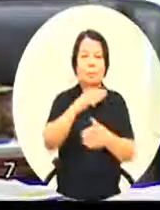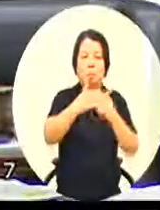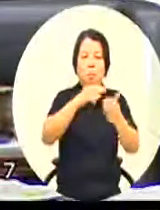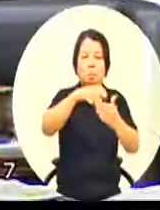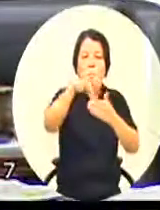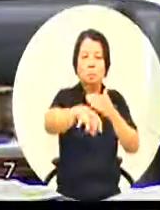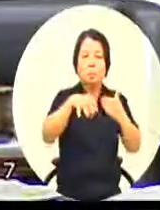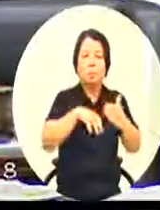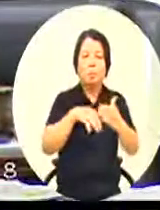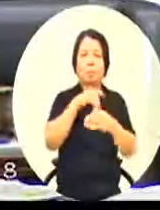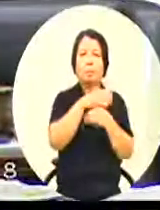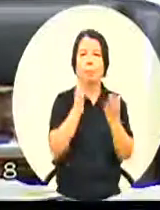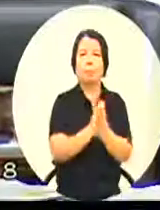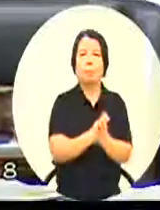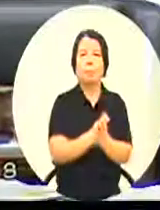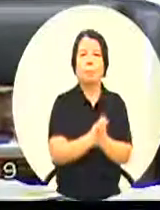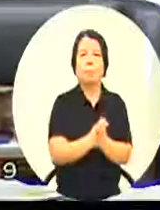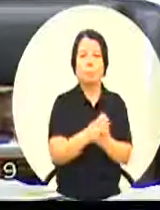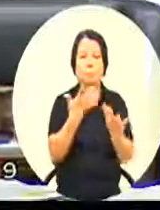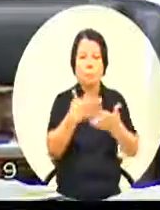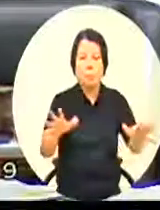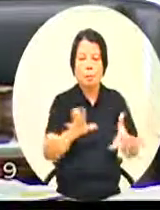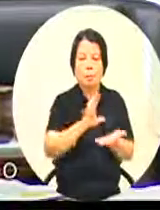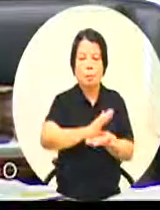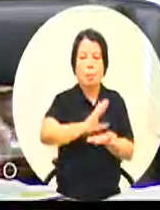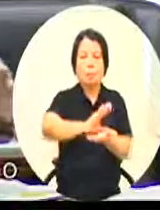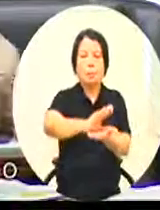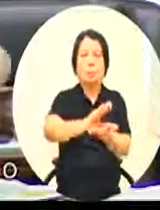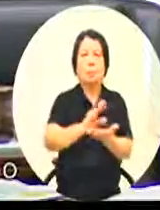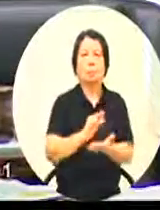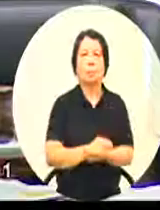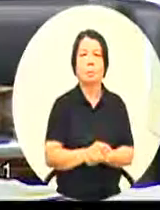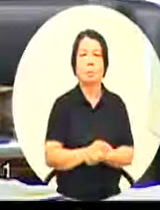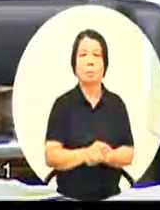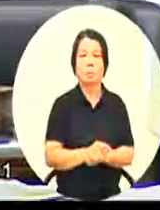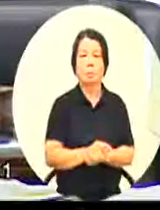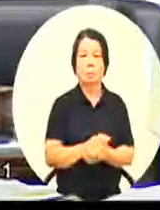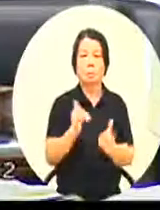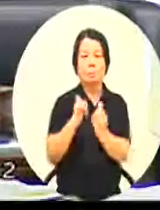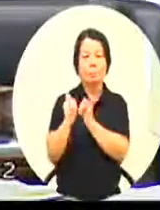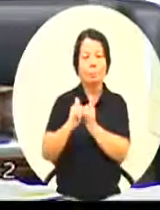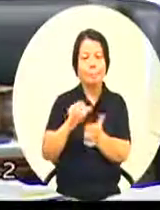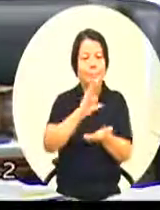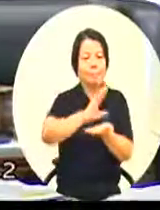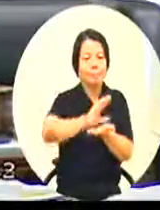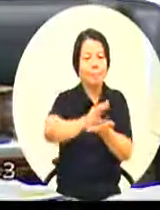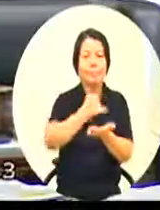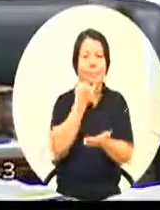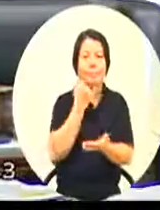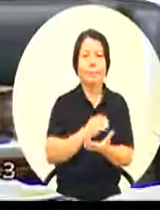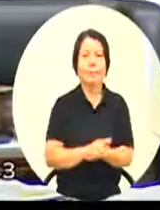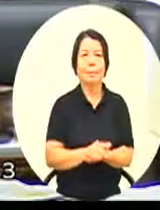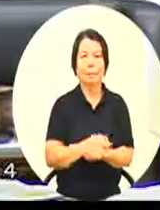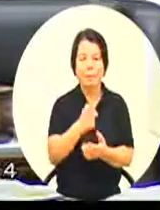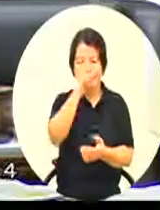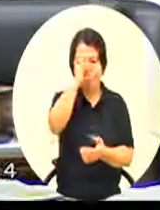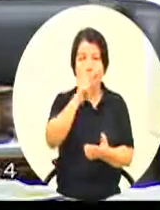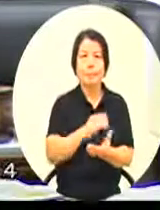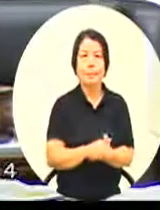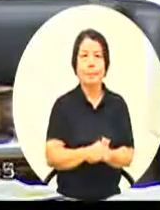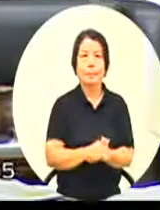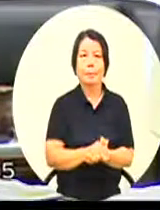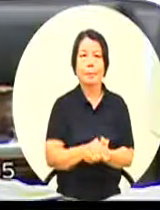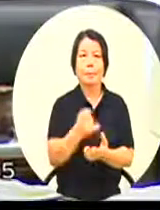外，哦，相信那种停一挂附近居民的停车啦、嗯嗯。那我是希望说这个可